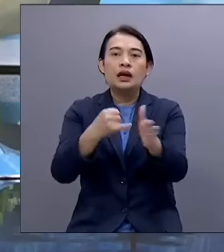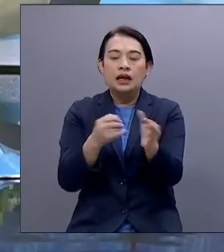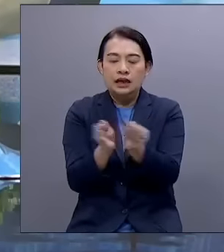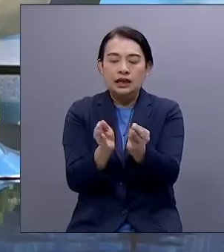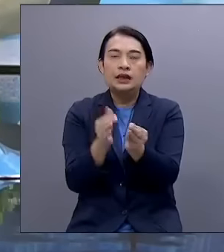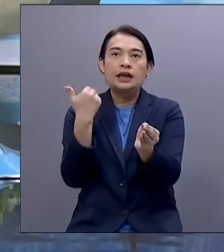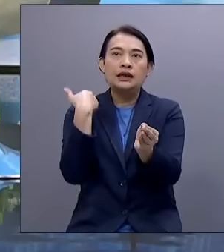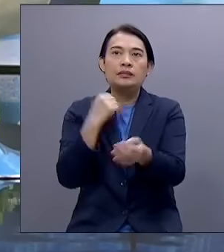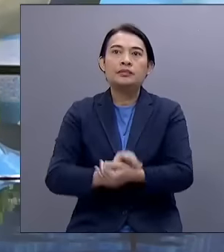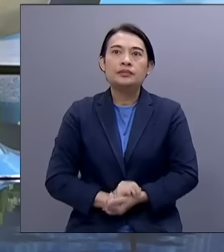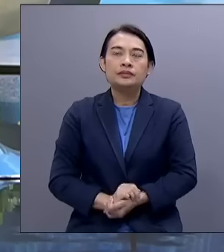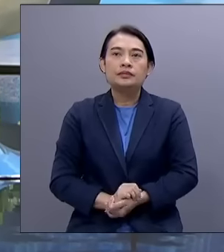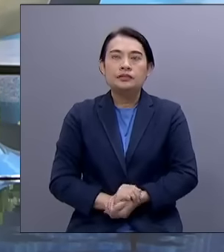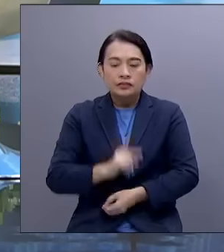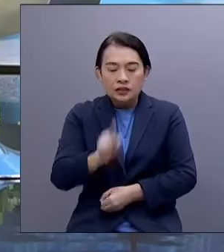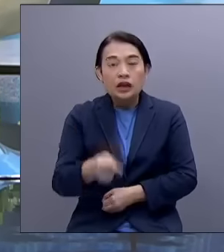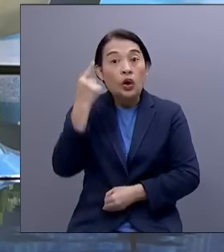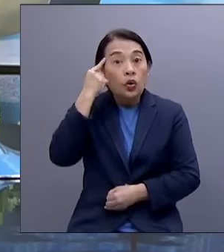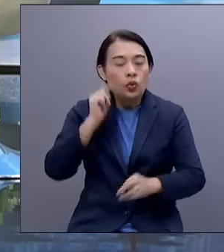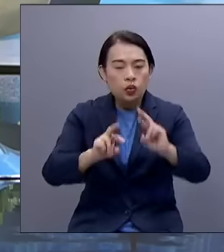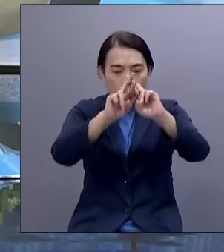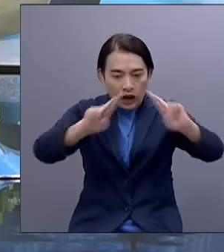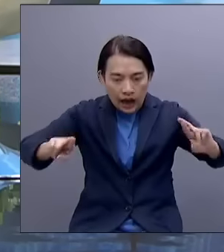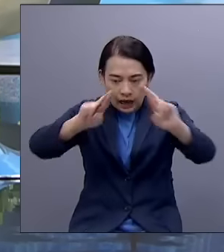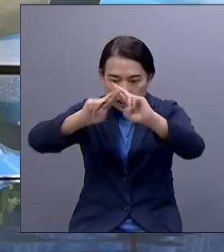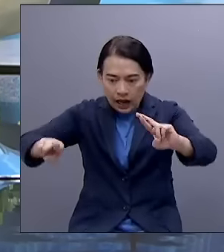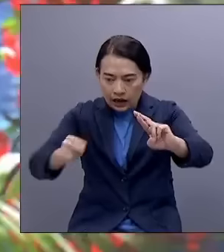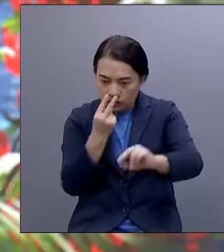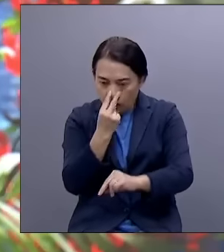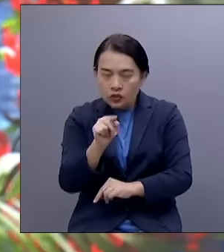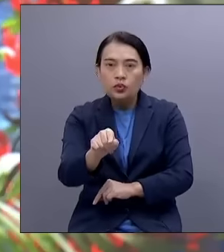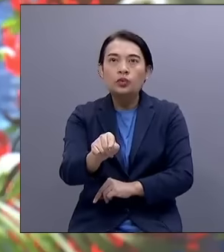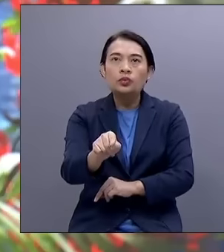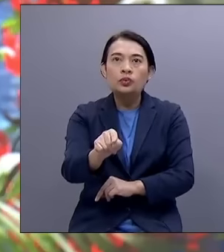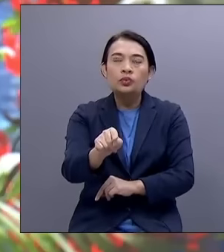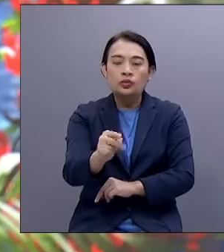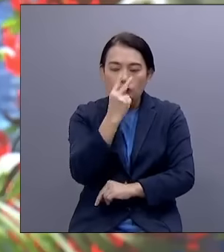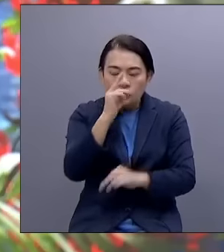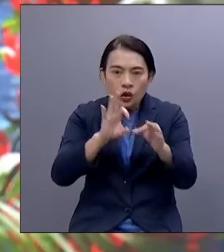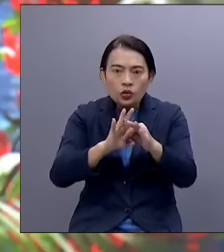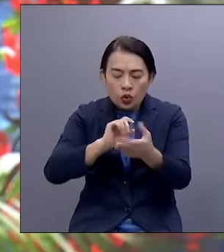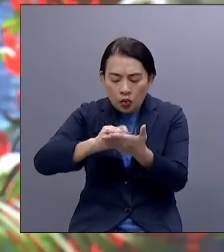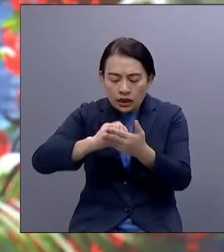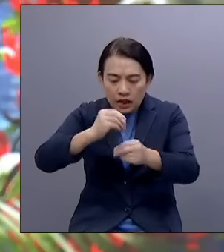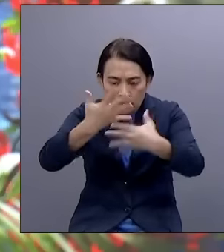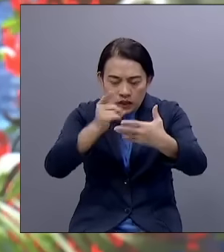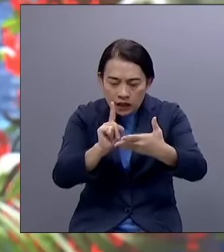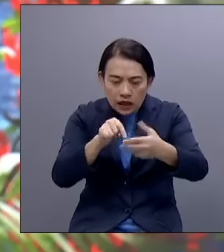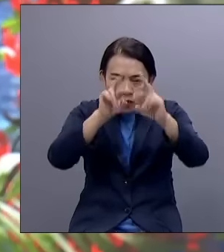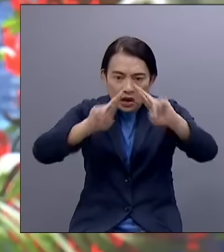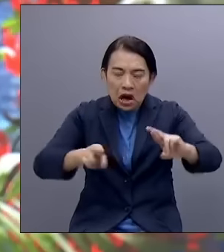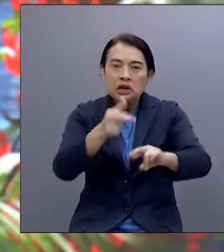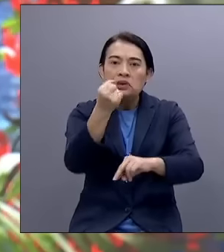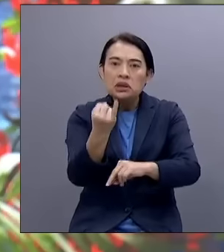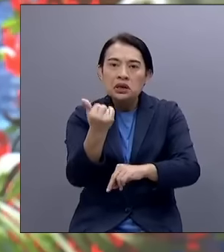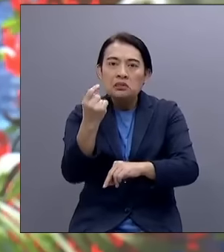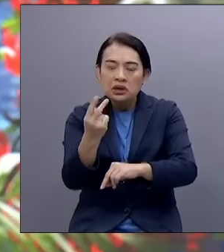อ่ะนี่ๆก็คือแบบโอเคแต่ต้องรู้ร้านต้องดูร้านดูแหล่งซื้อที่ดีใช่ครับส่วนใหญ่ก็ต้องดูพวกรีวิวอ่ะครับว่าเอร้านนี้เป็นยังไงอะไรอย่างเงี้ยนะครับอ่าพวก